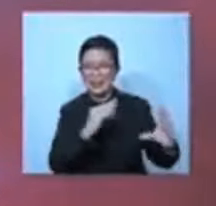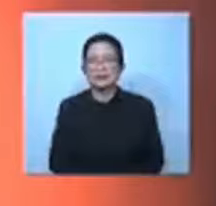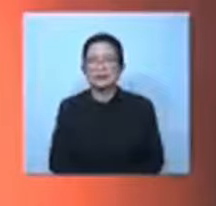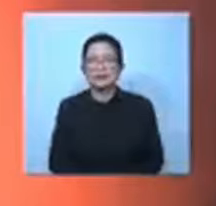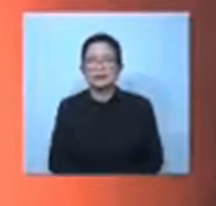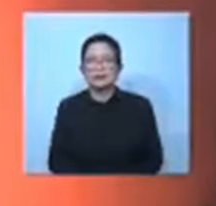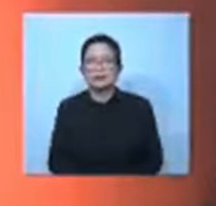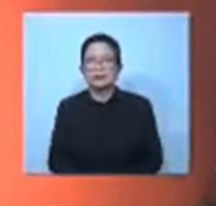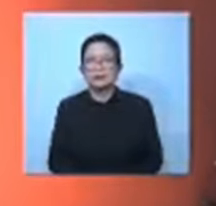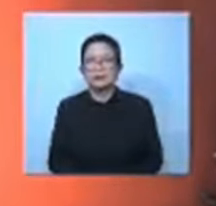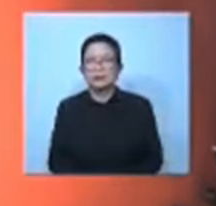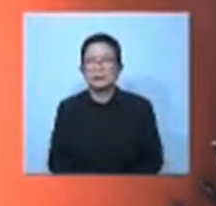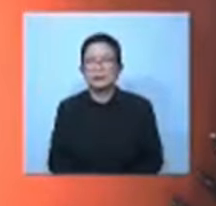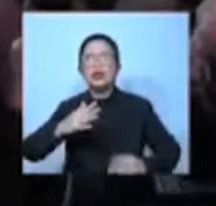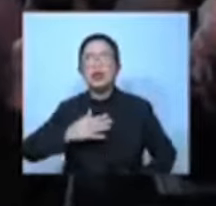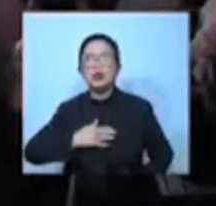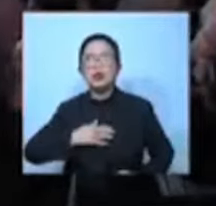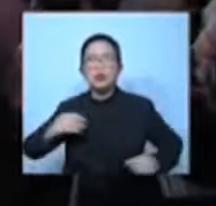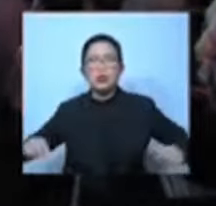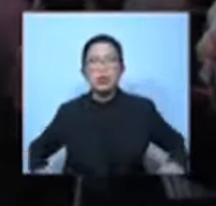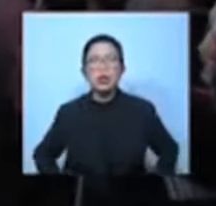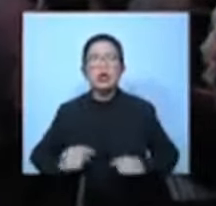capres cawapres untuk ketiga